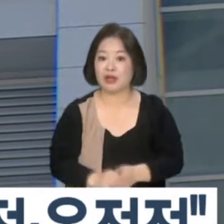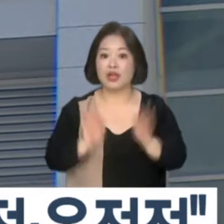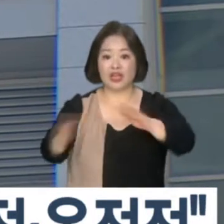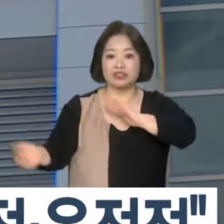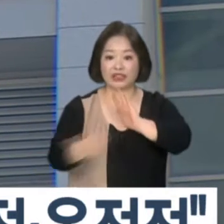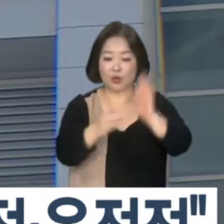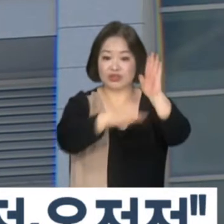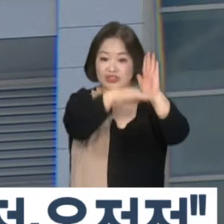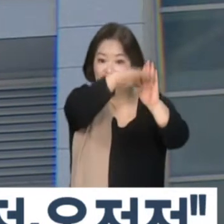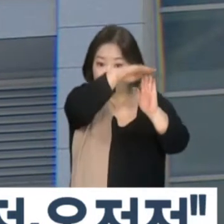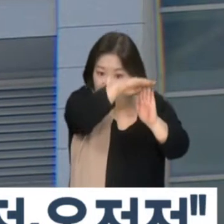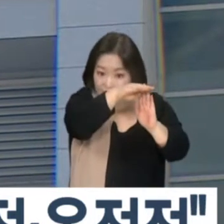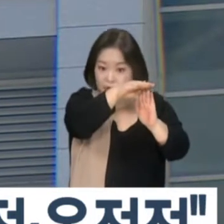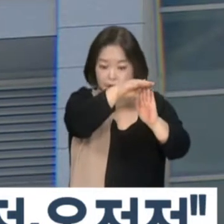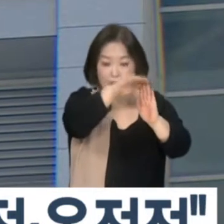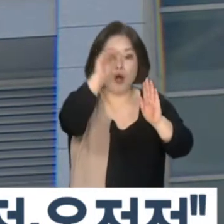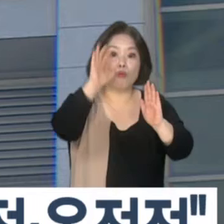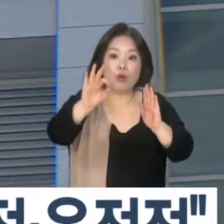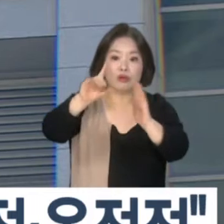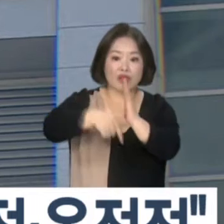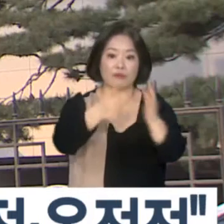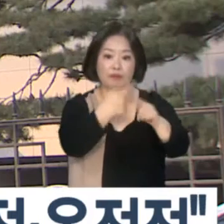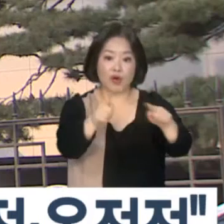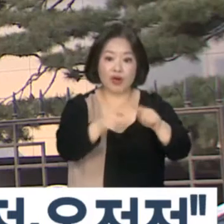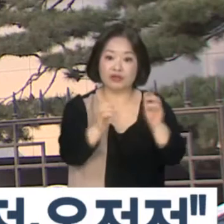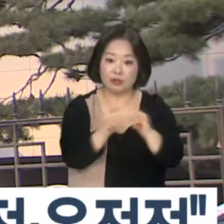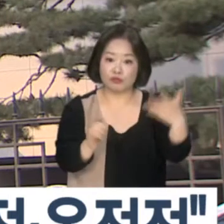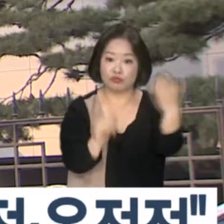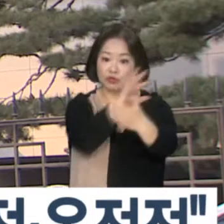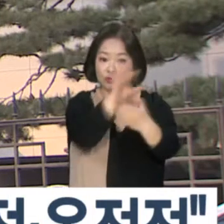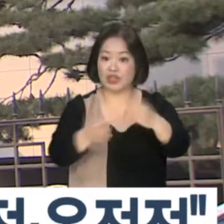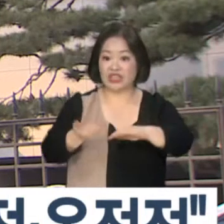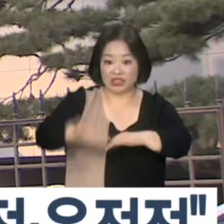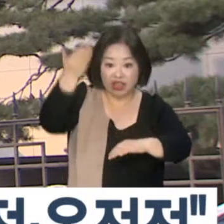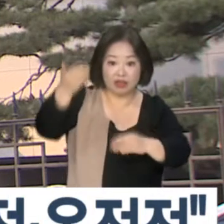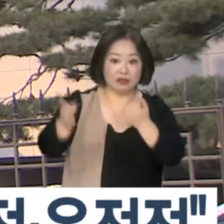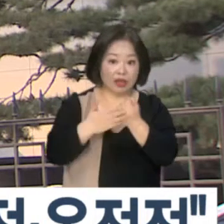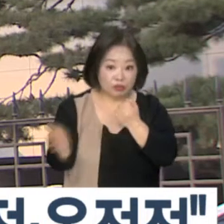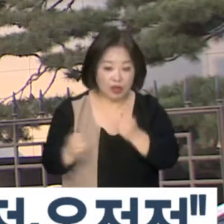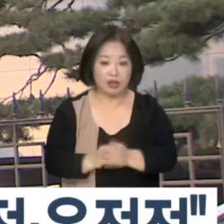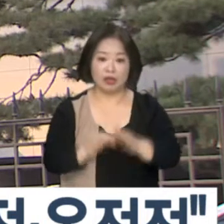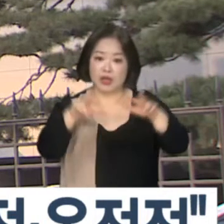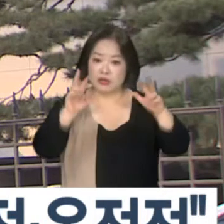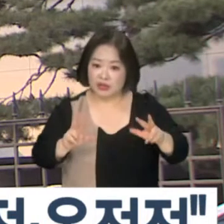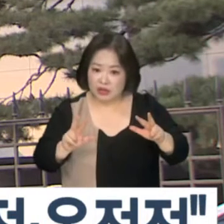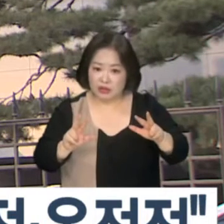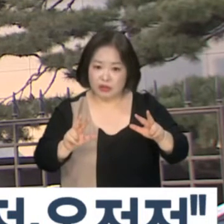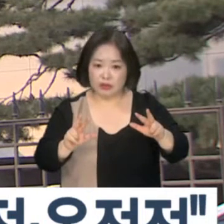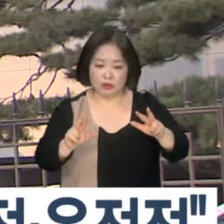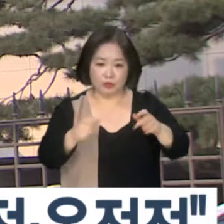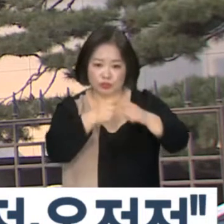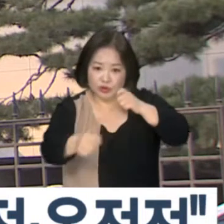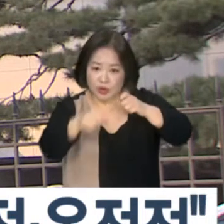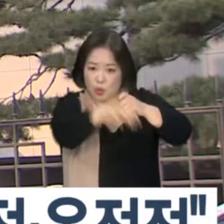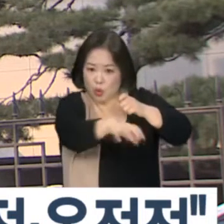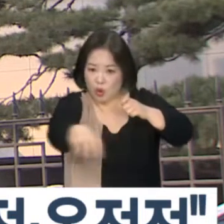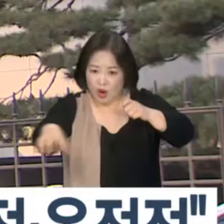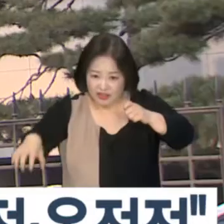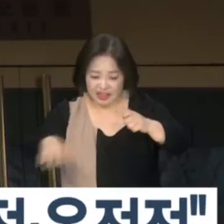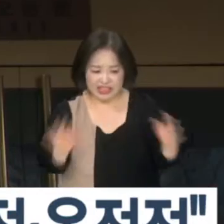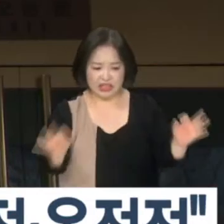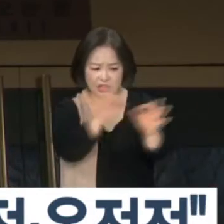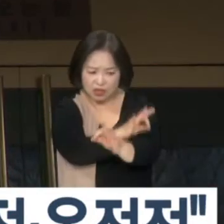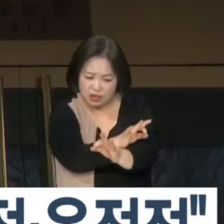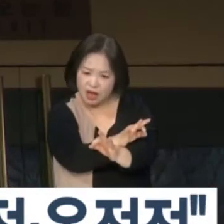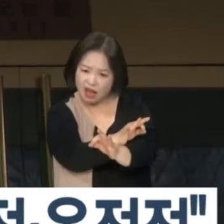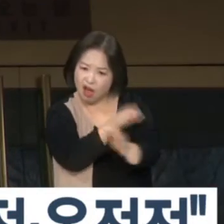최고 등급이나 차상위 등급이 평가 대상자의 90% 이상이어서 주제관에 원소 부처에서 향후 인사 관리에